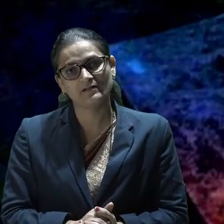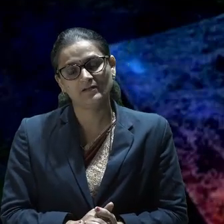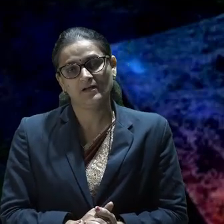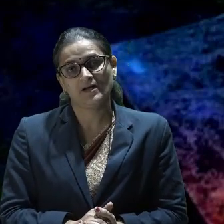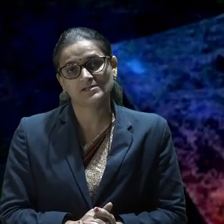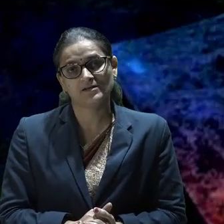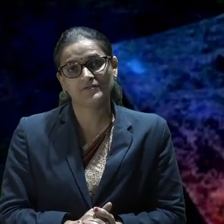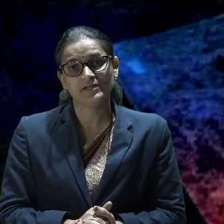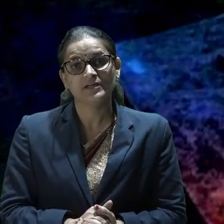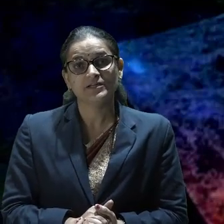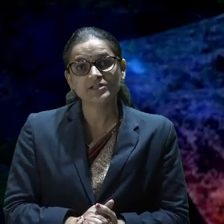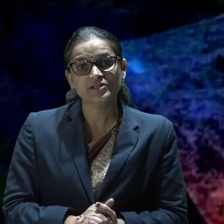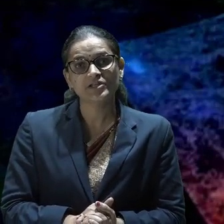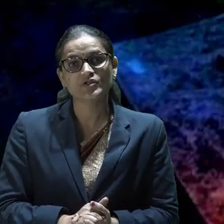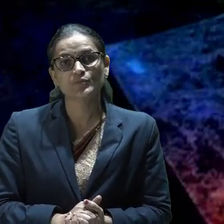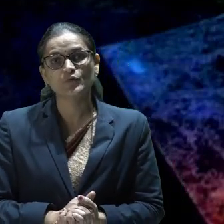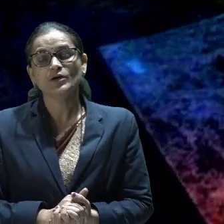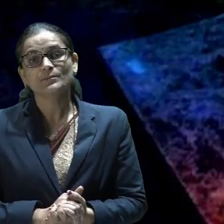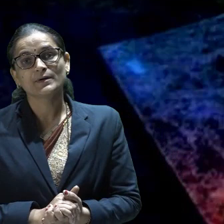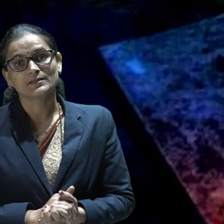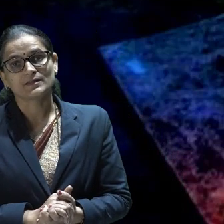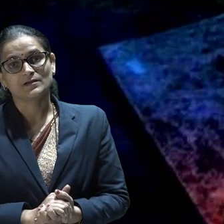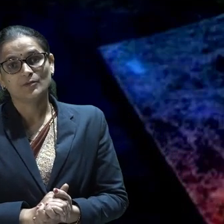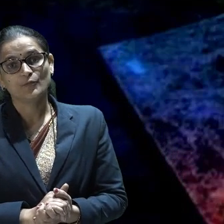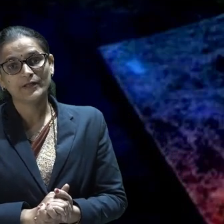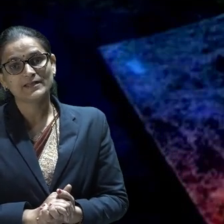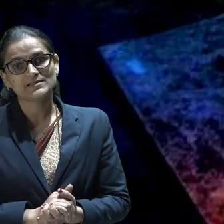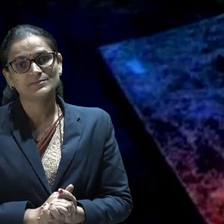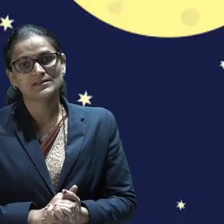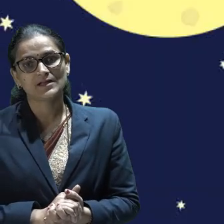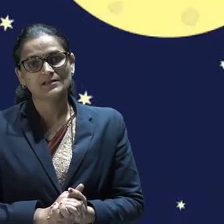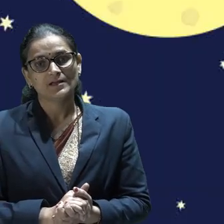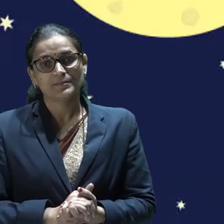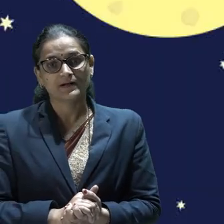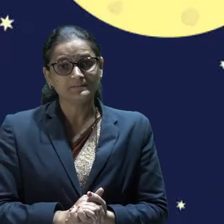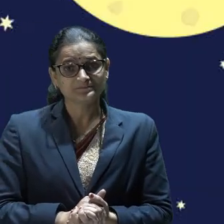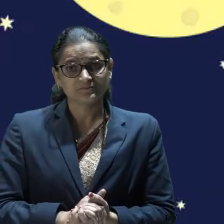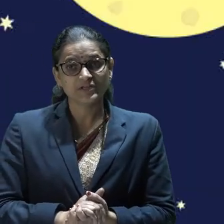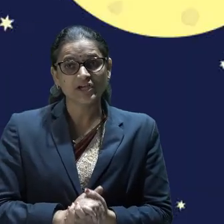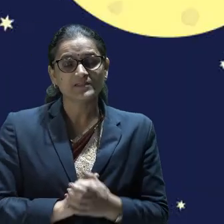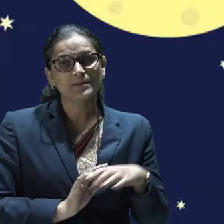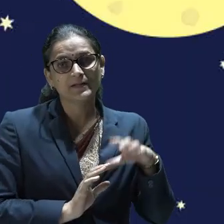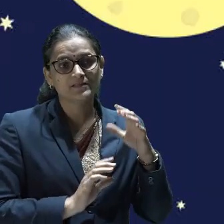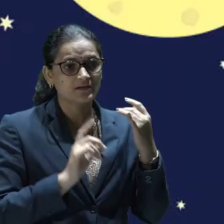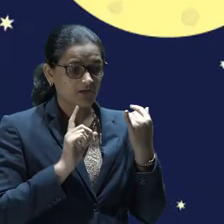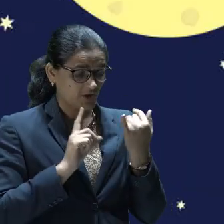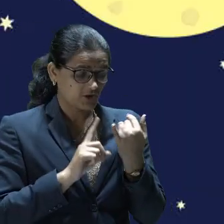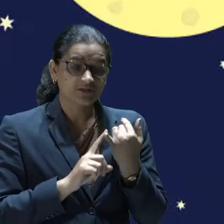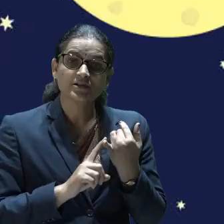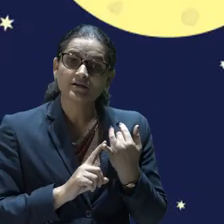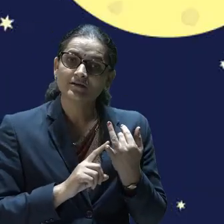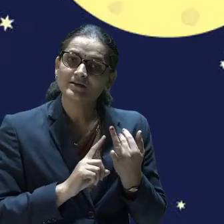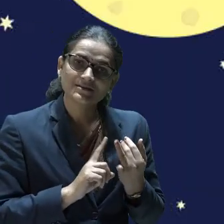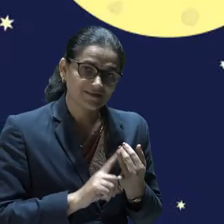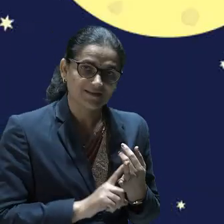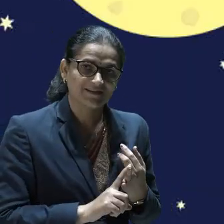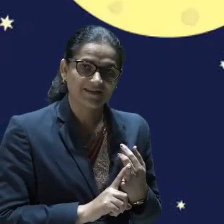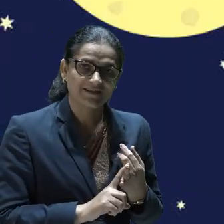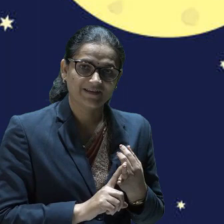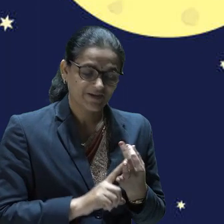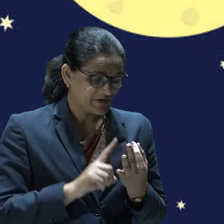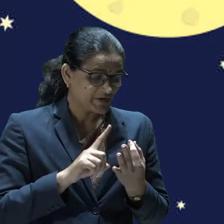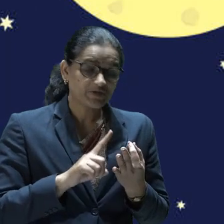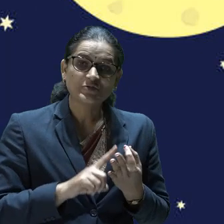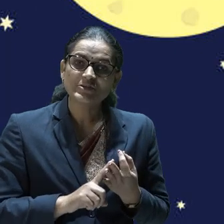शिकायला मिळालं असं कवी नितीन देशमुख म्हणतात। पुढे ते असं म्हणतात, बघा म्हणजे आत्तापर्यंत चंद्र